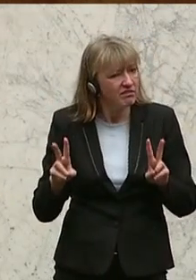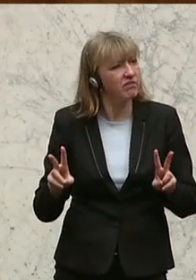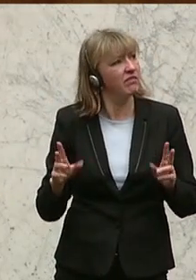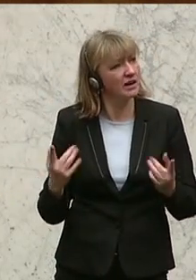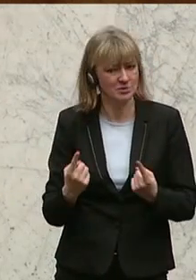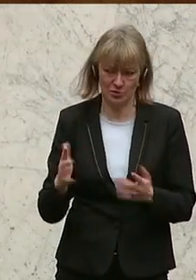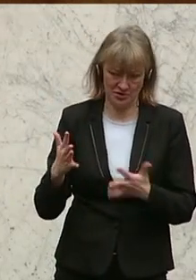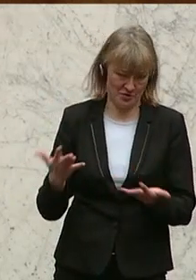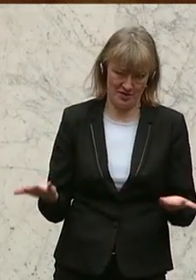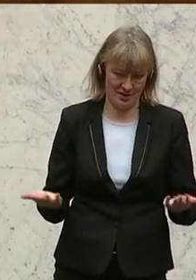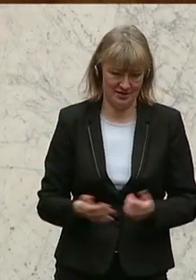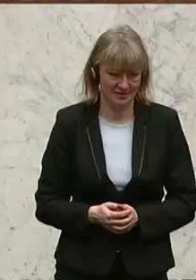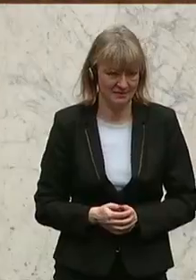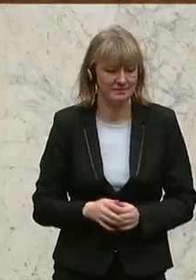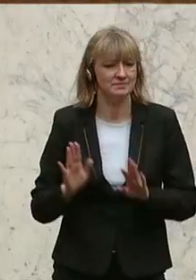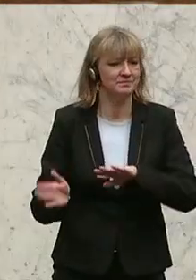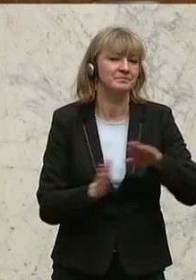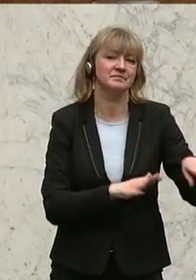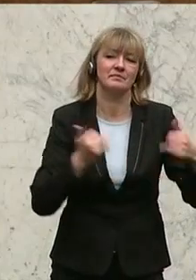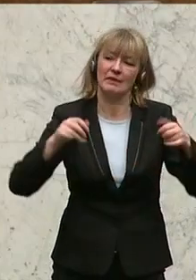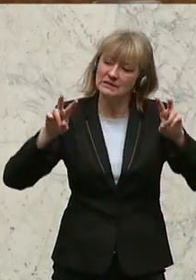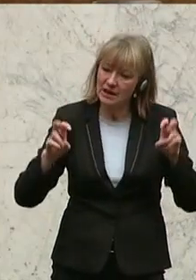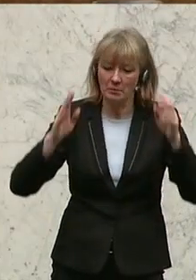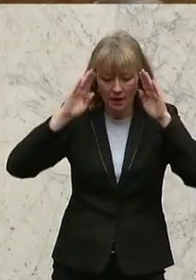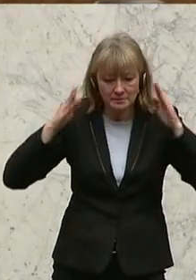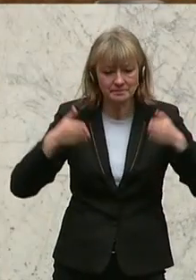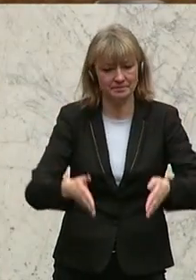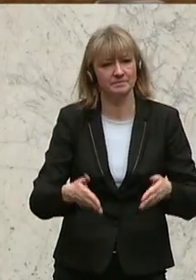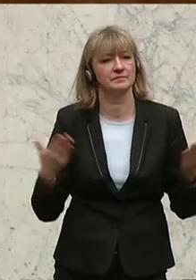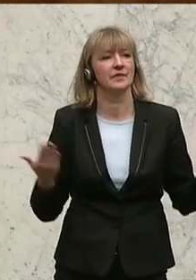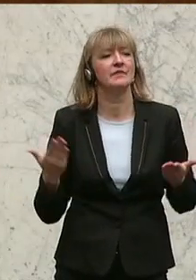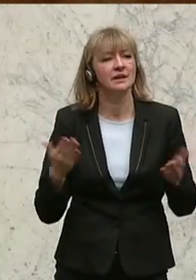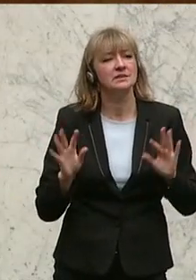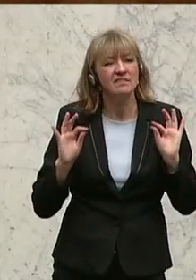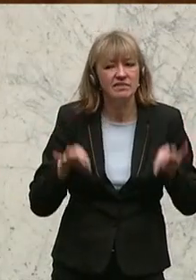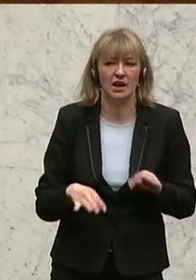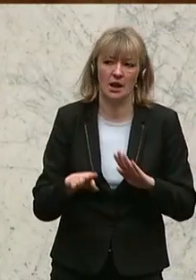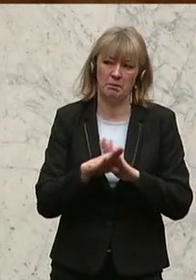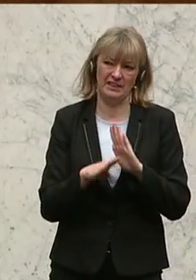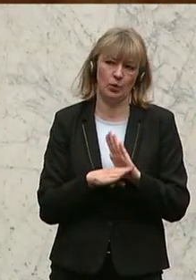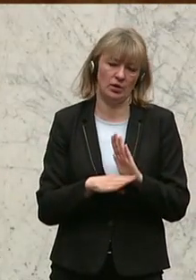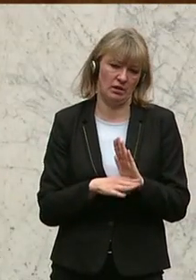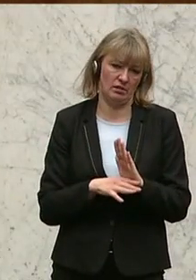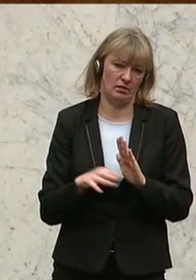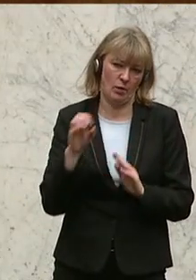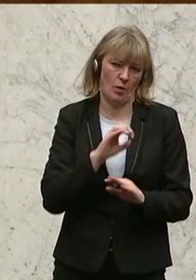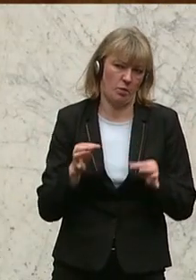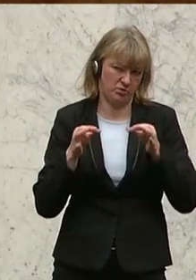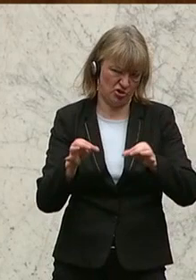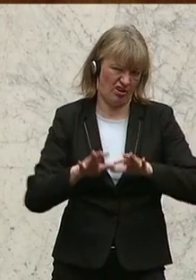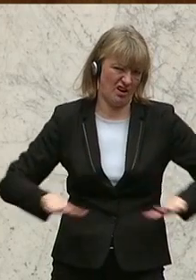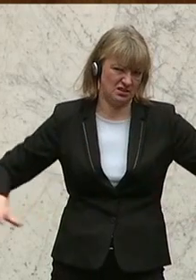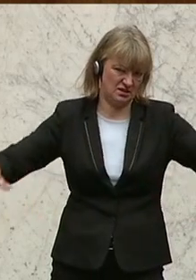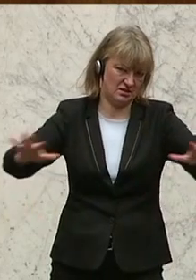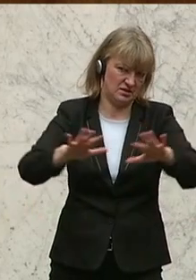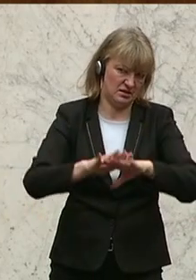nicht. Kommen wir aber zum Thema, um das es eigentlich geht, nämlich die fairen Bedingungen auf Europas Straßen. Und da ist es